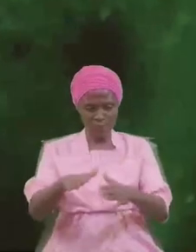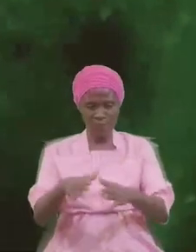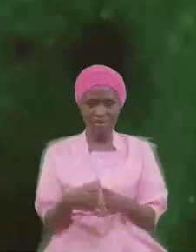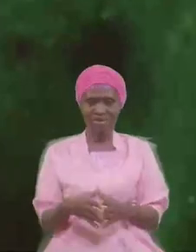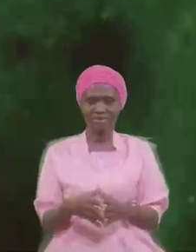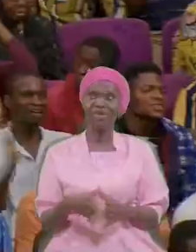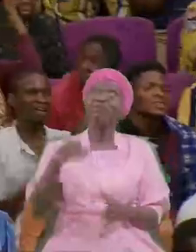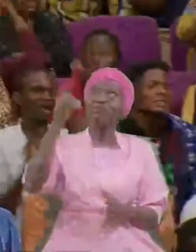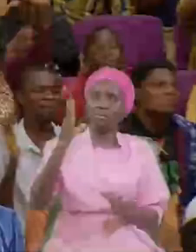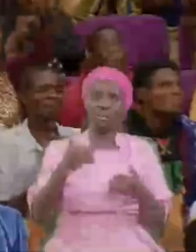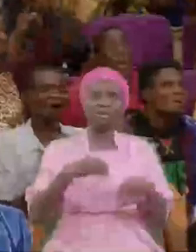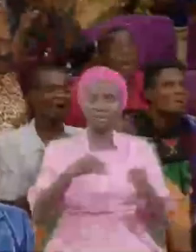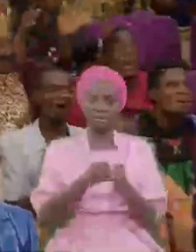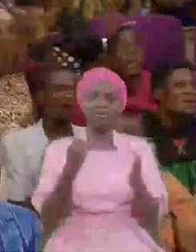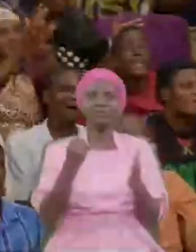Dieu l'a fait.